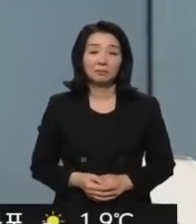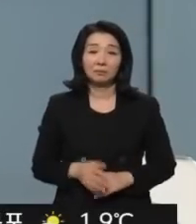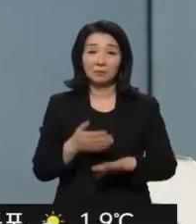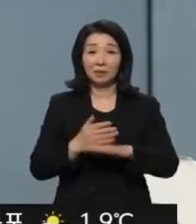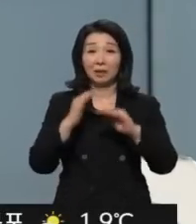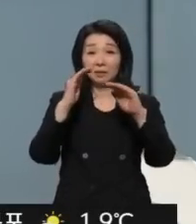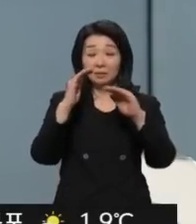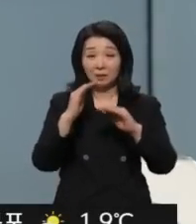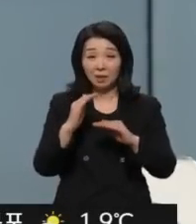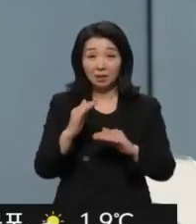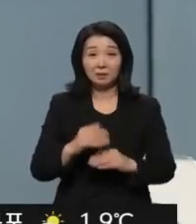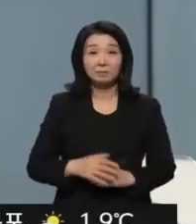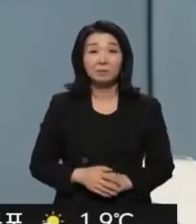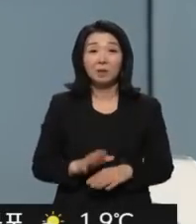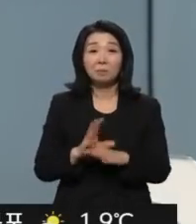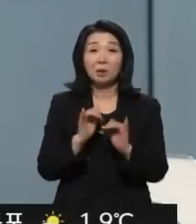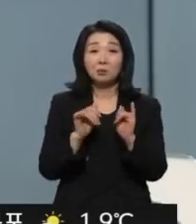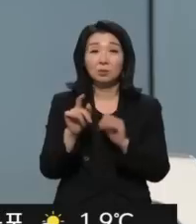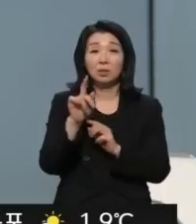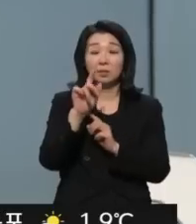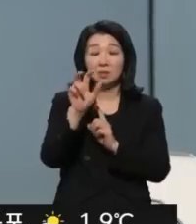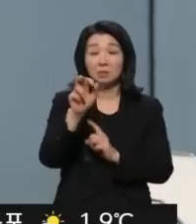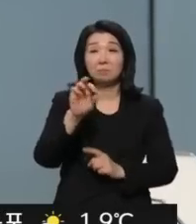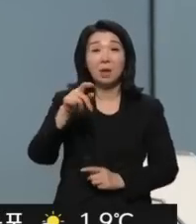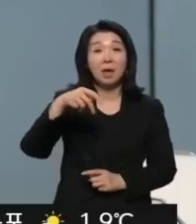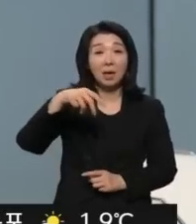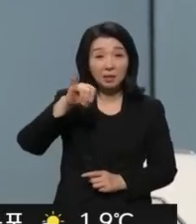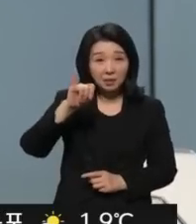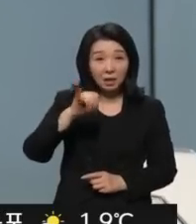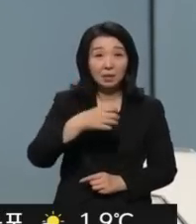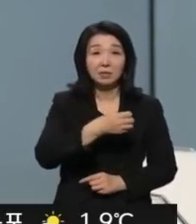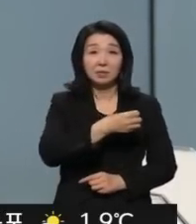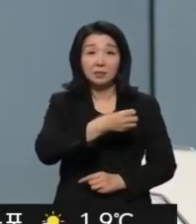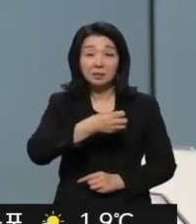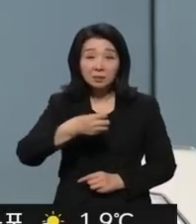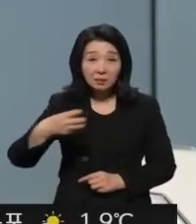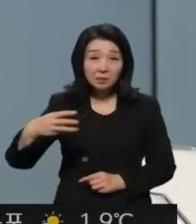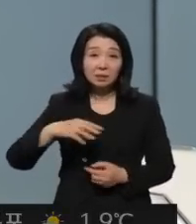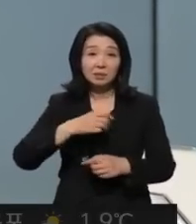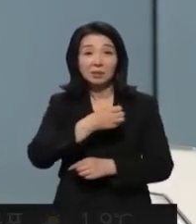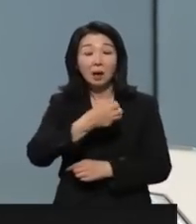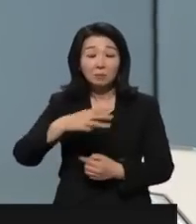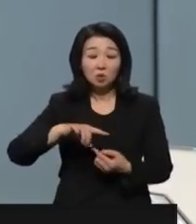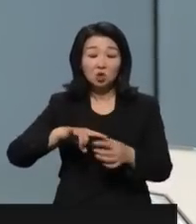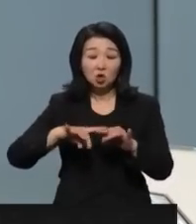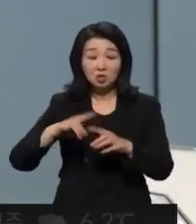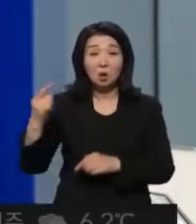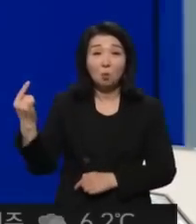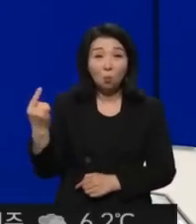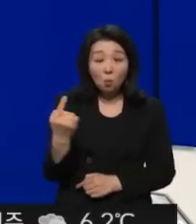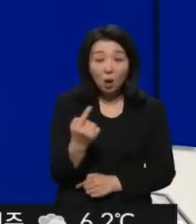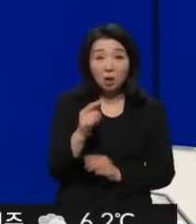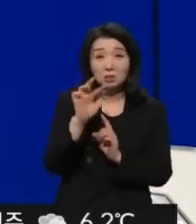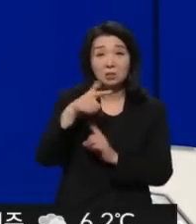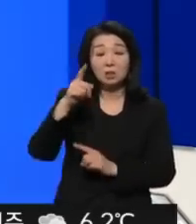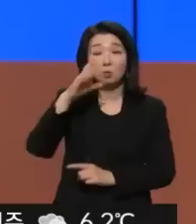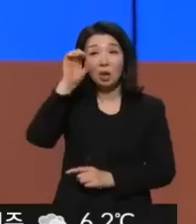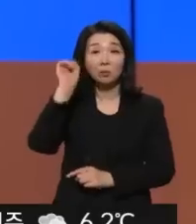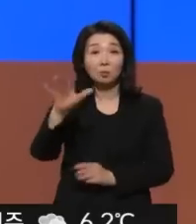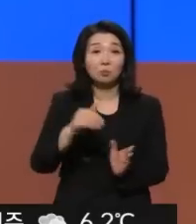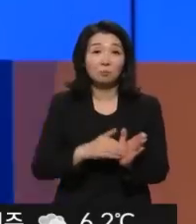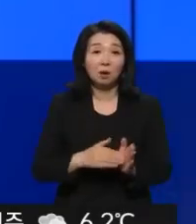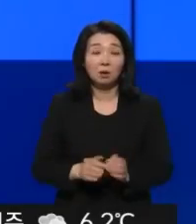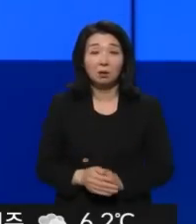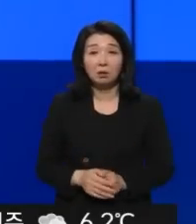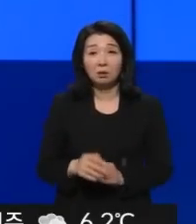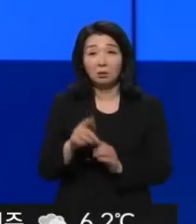얘기인데요. 방송인 이메리 씨가 오늘 재판에 출석하던 삼성전자 이재용 부회장에게 계란을 던졌잖아요. 이게 어떤 상황이에요? 근데 그 이재용